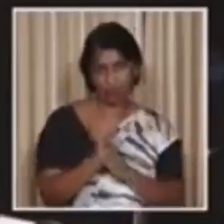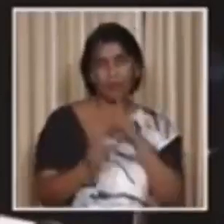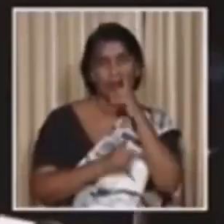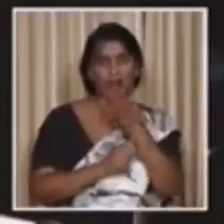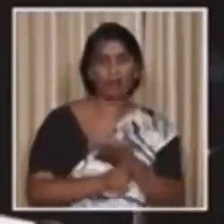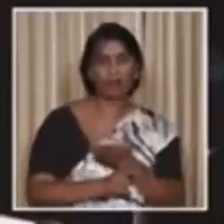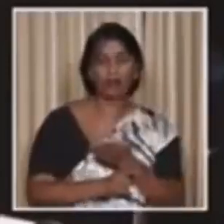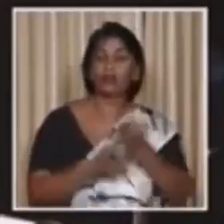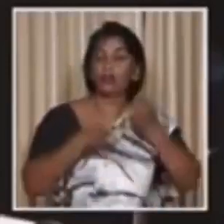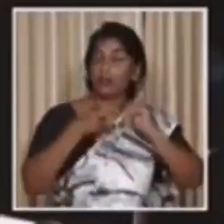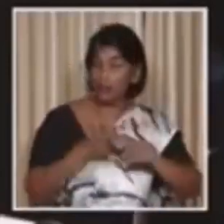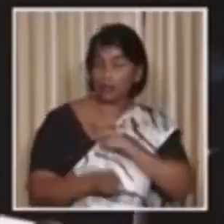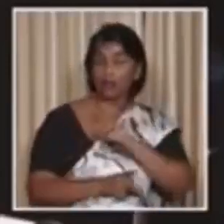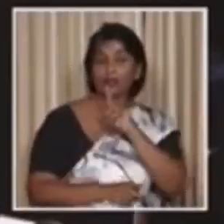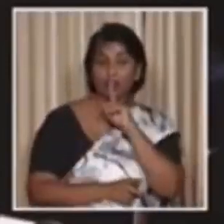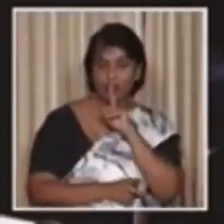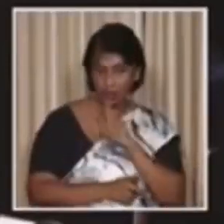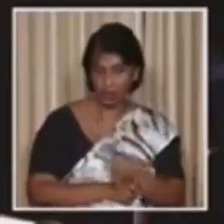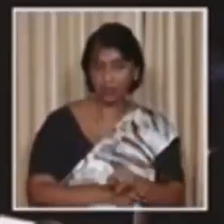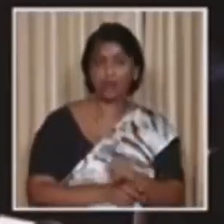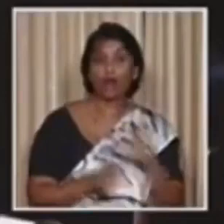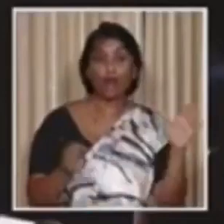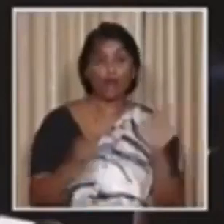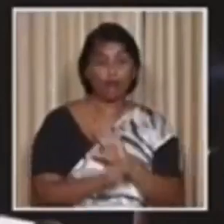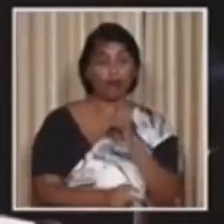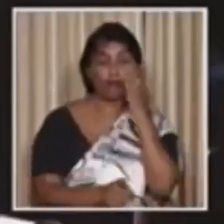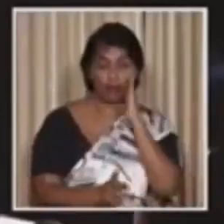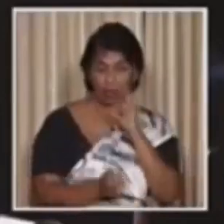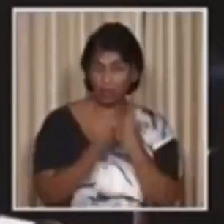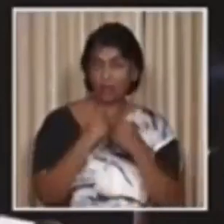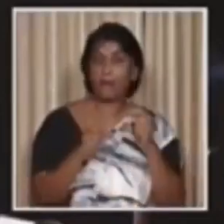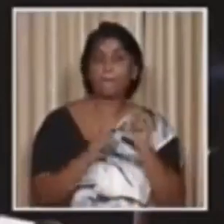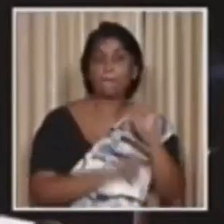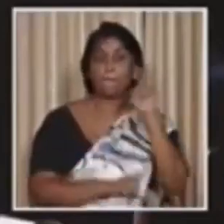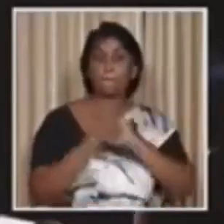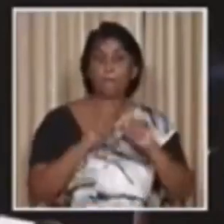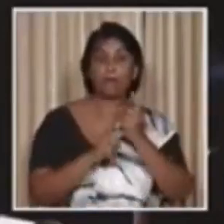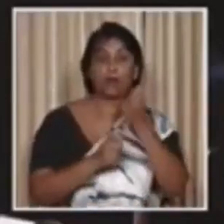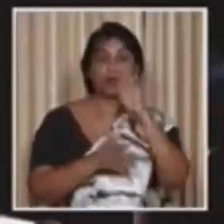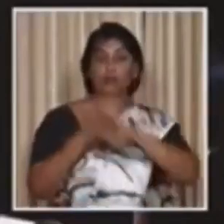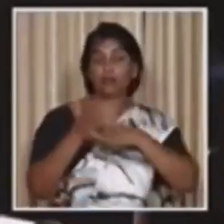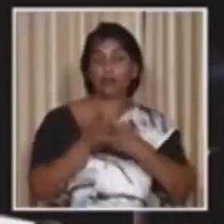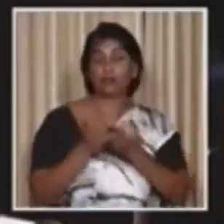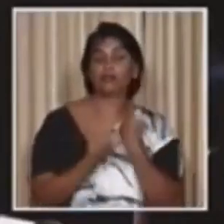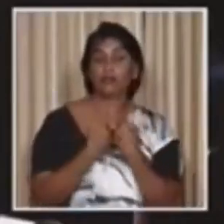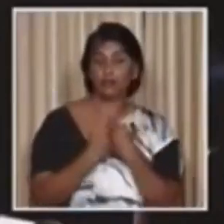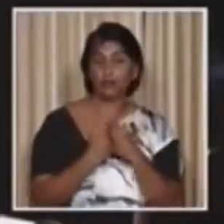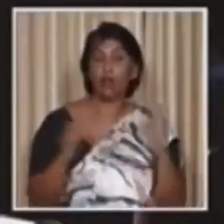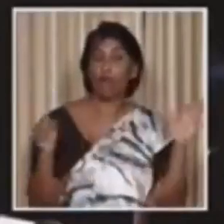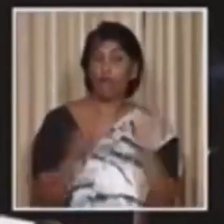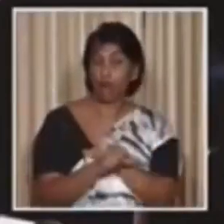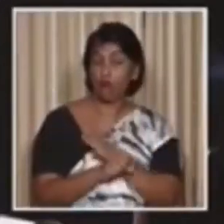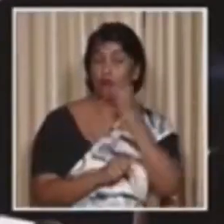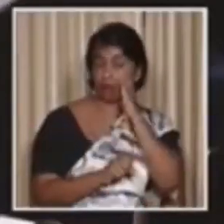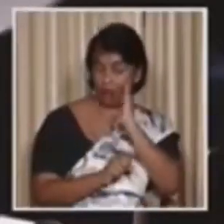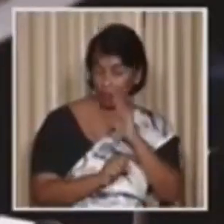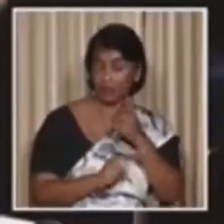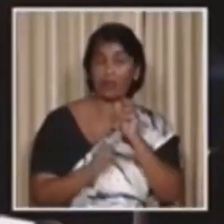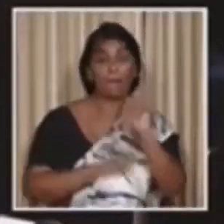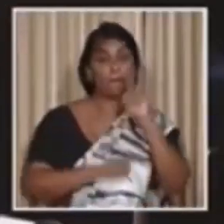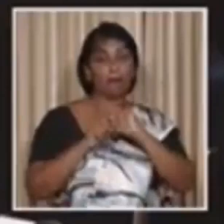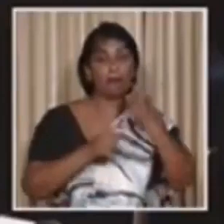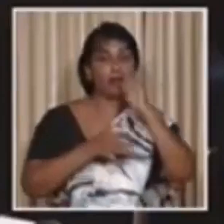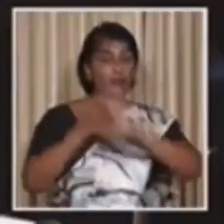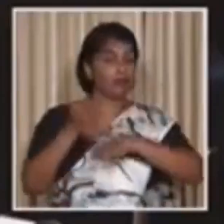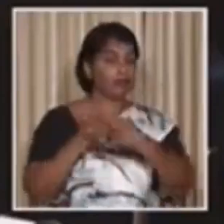කරන්නේ. ඊළඟ එතුමා කියන මොකද්ද? පූර්ණ ස්වාධීනත්වයේ පාර්ලිමේන්තු අයවැය කාර්යාලයක් ස්ථාපිත කරනවා. පූර්ණ ස්වාධීනත්ව සහිත පාර්ලිමේන්තු